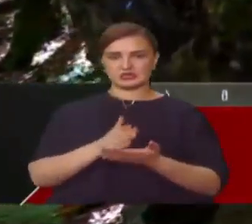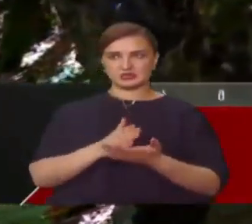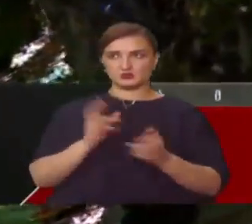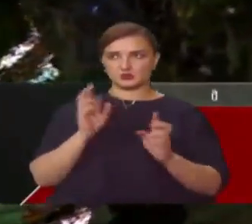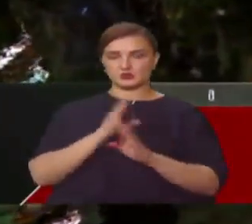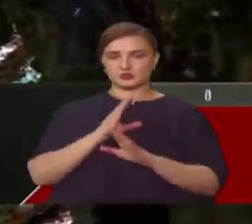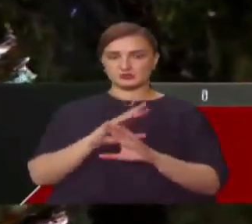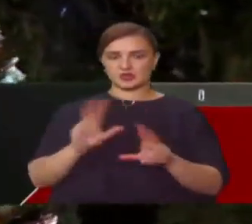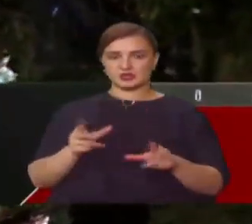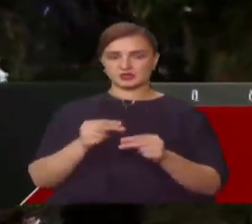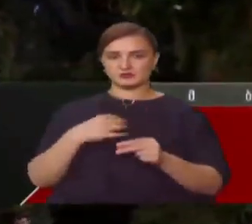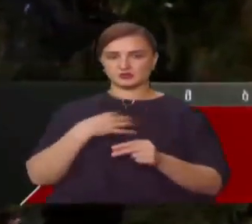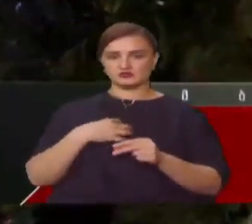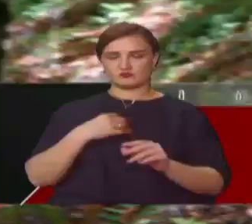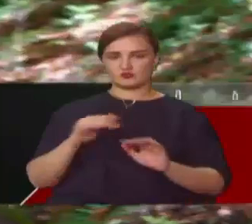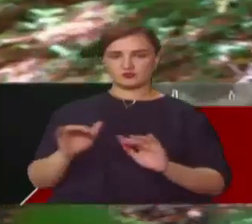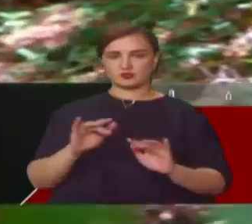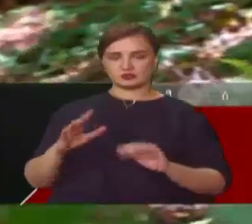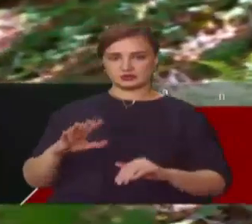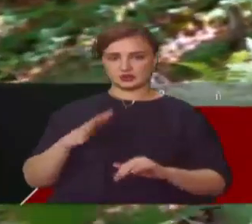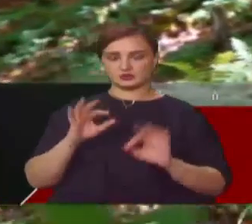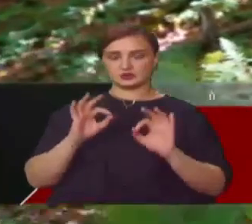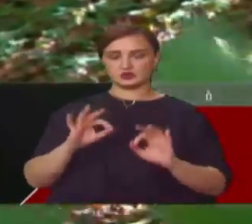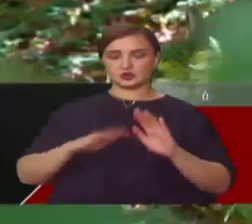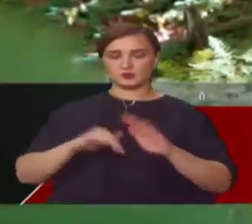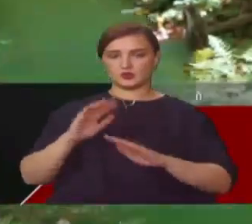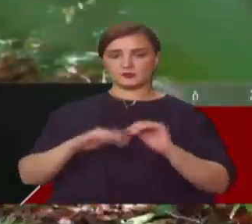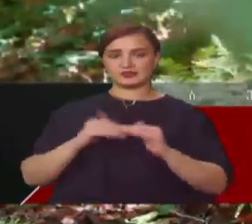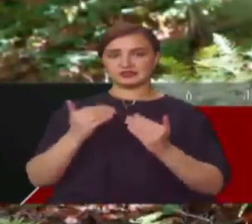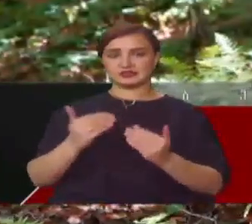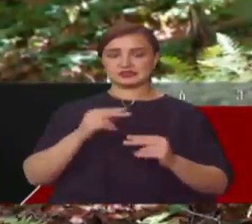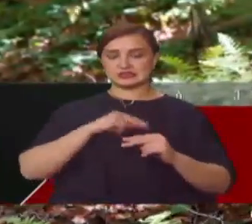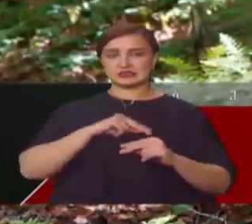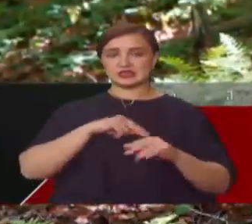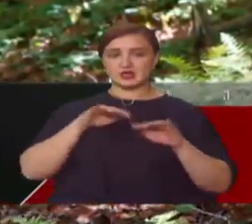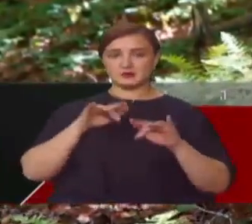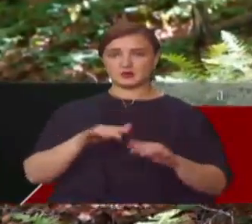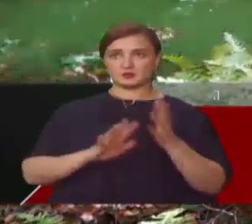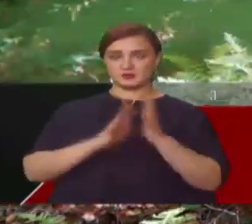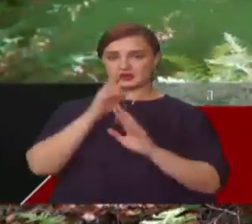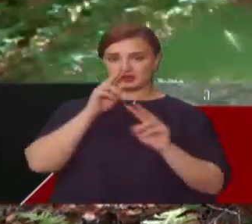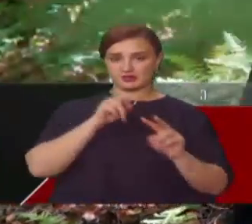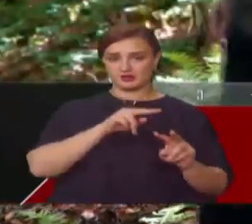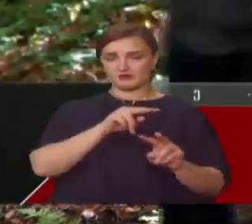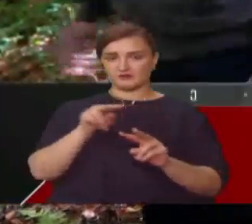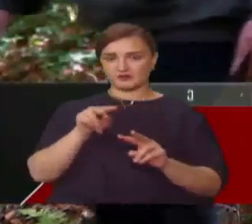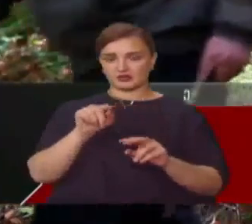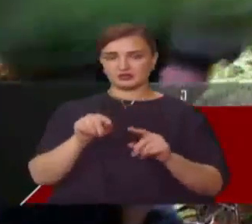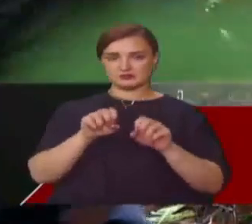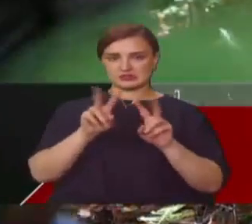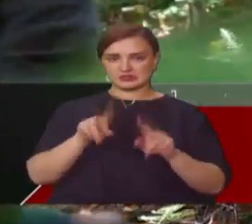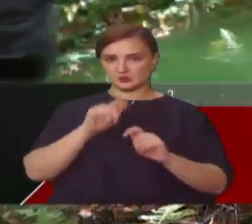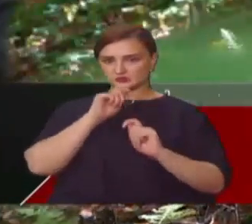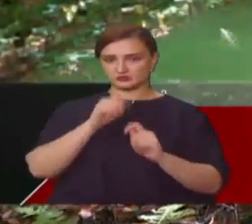ბუნების გადასარჩენად მნიშვნელოვანი ფუნქცია ჰქონდა. Სწორედ პროფესიისთვის გაწეული საქმიანობისთვის მეტყევის დღისადმი მიძღვნილ ღონის ზებაზე მას სპეციალური